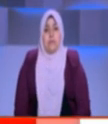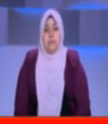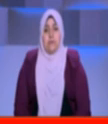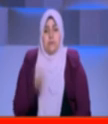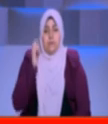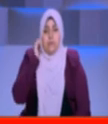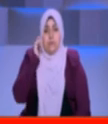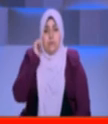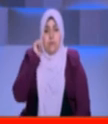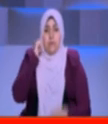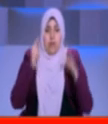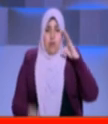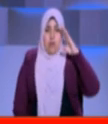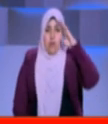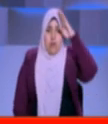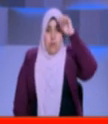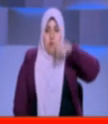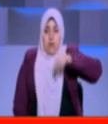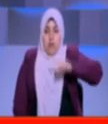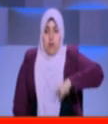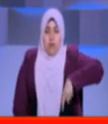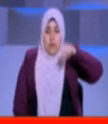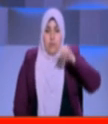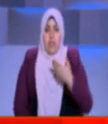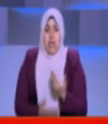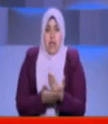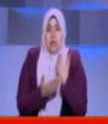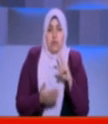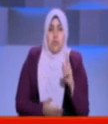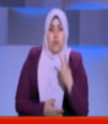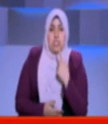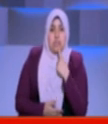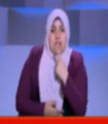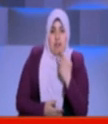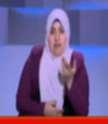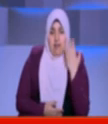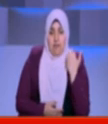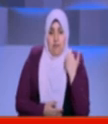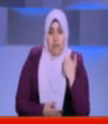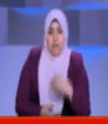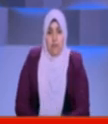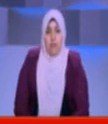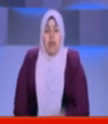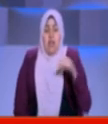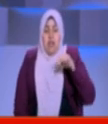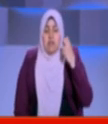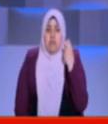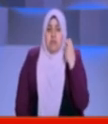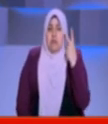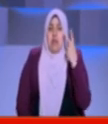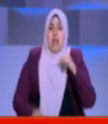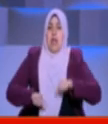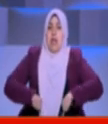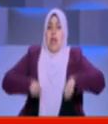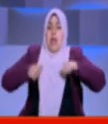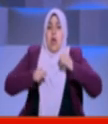العراقيون في مثل هذا اليوم قبل 17 سنة كانوا يتوقعون حياة حرة